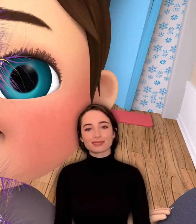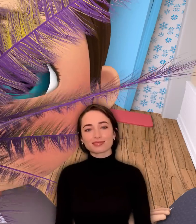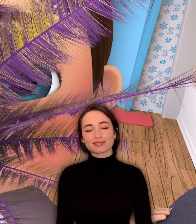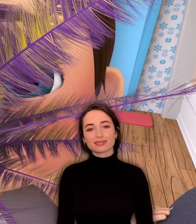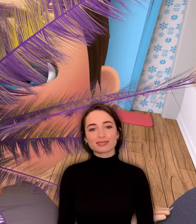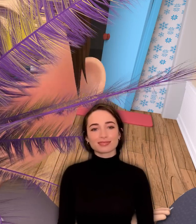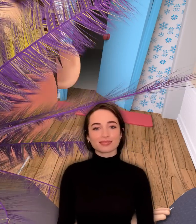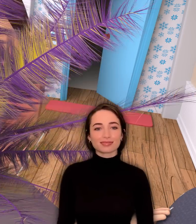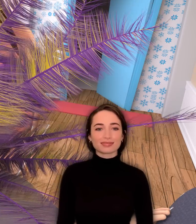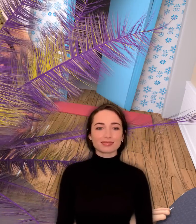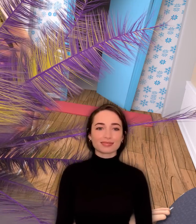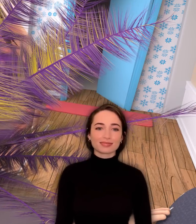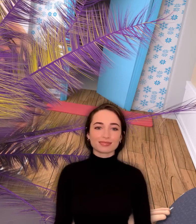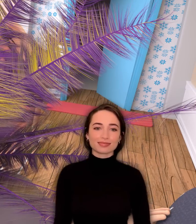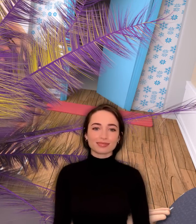do